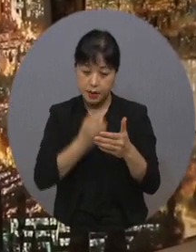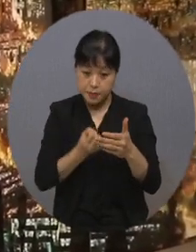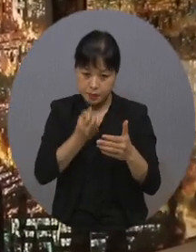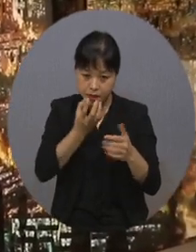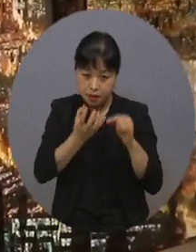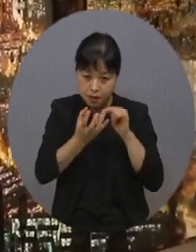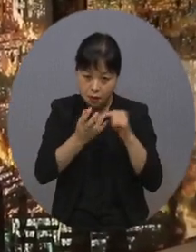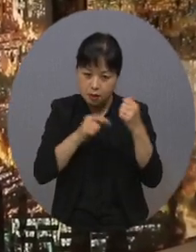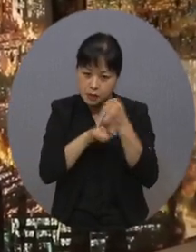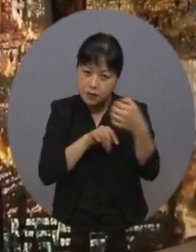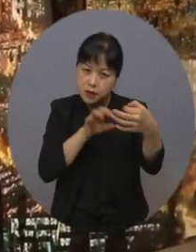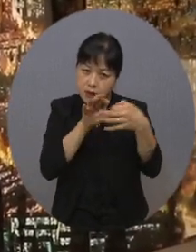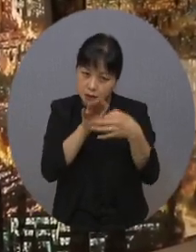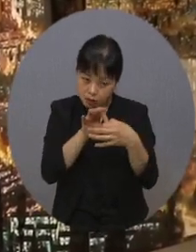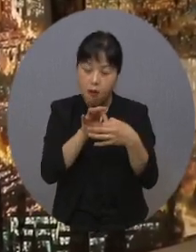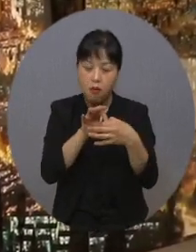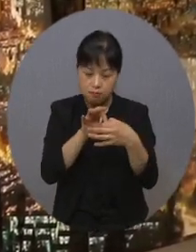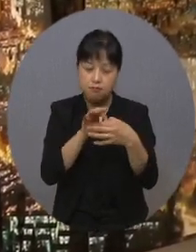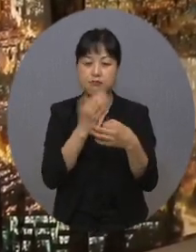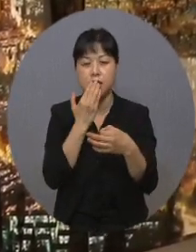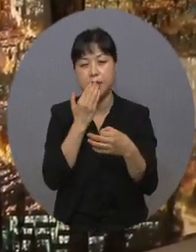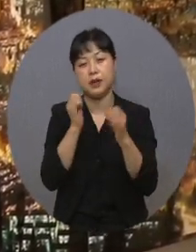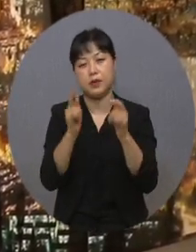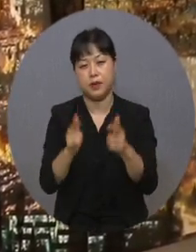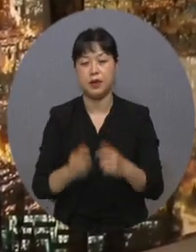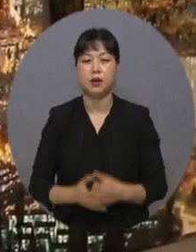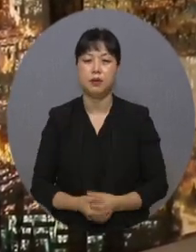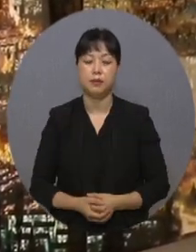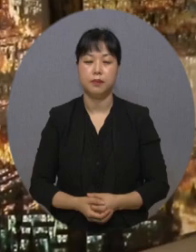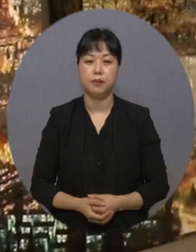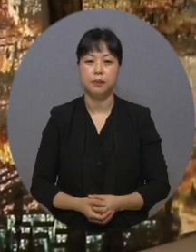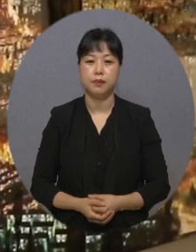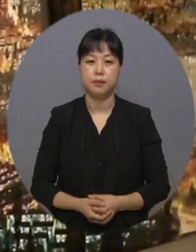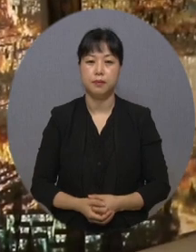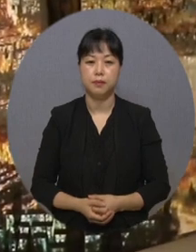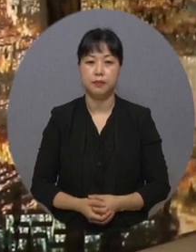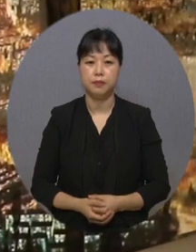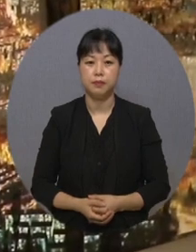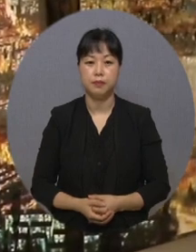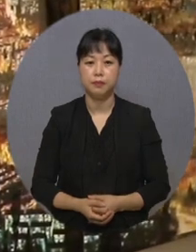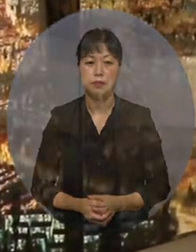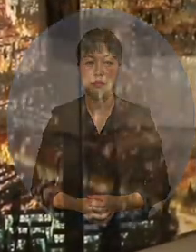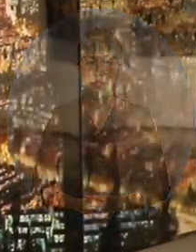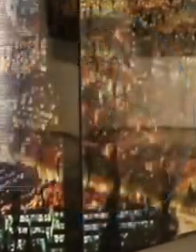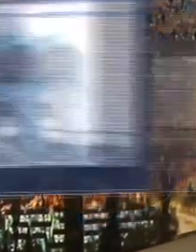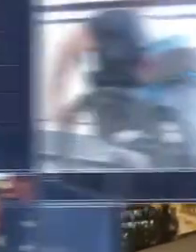돌아보게 하는 자리가 되고 있습니다 복지 tv 뉴스 이 소유입니다